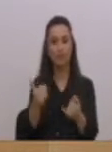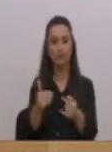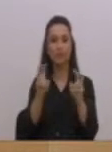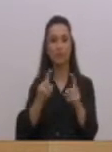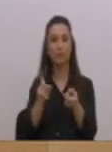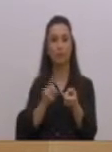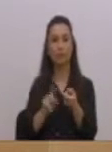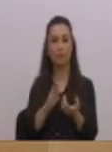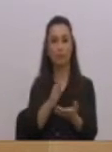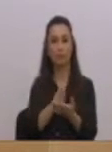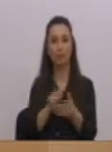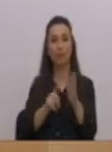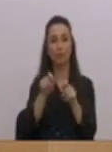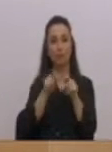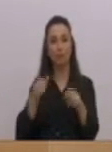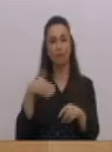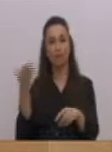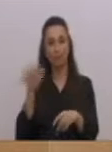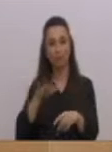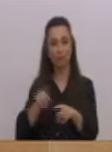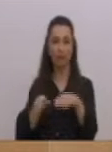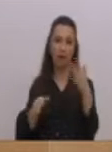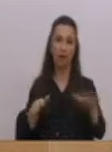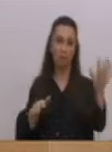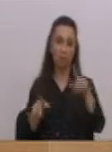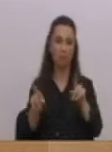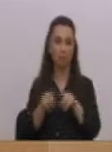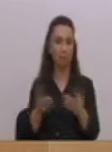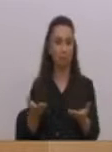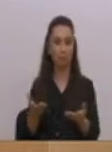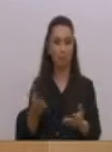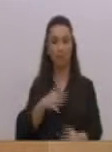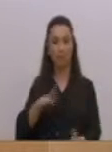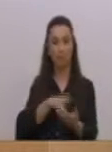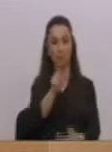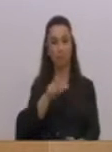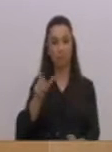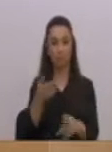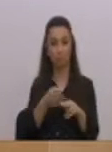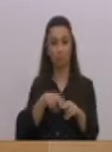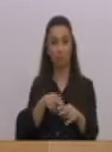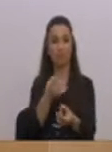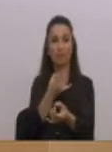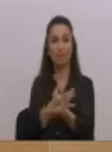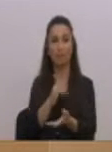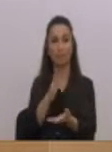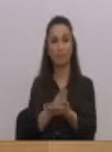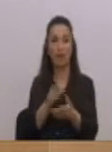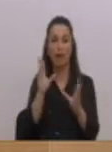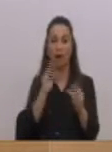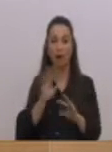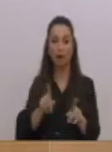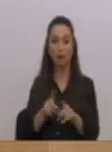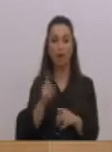კონტენტით, რომელიც იქნებოდა დასავლეთში თუ აღმოსავლეთში. და საქართველოს მოქალაქეებს მიუხედავად იმ სიღარიბისა, რომ არ შეეძლოთ